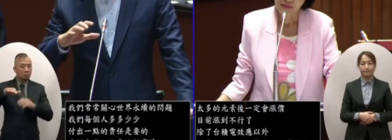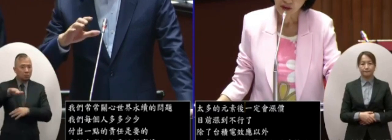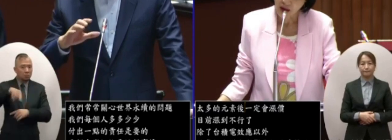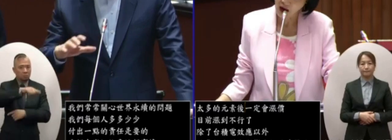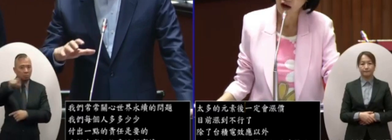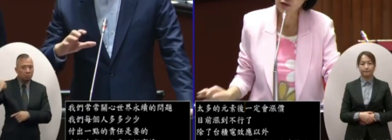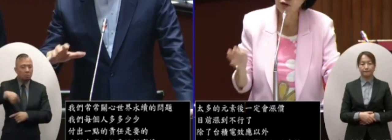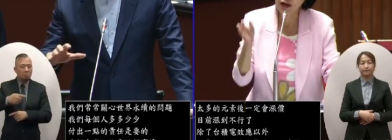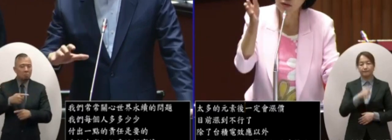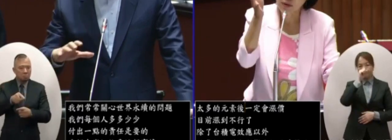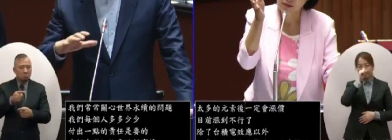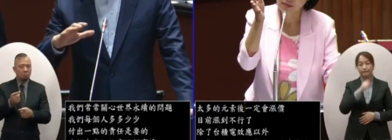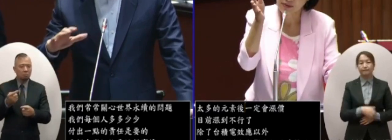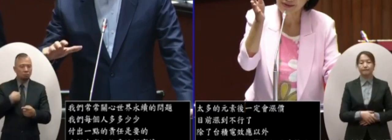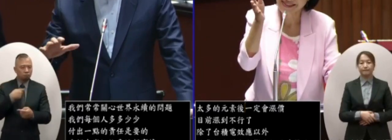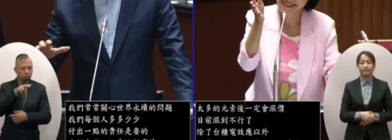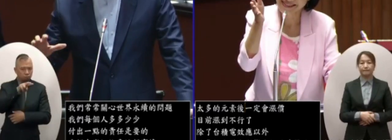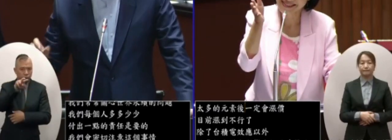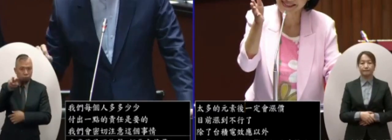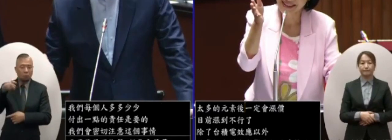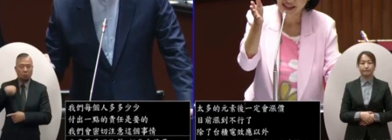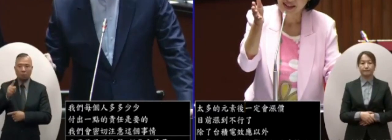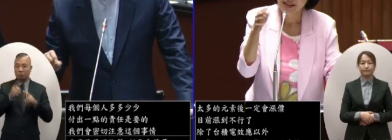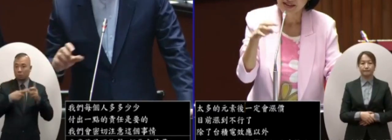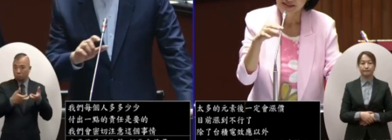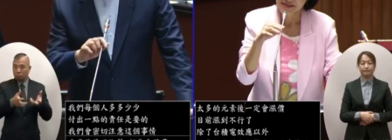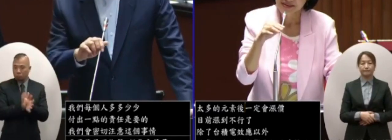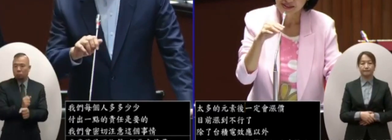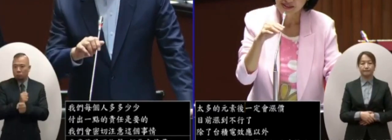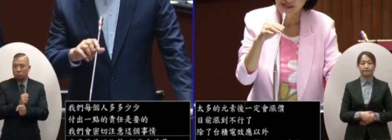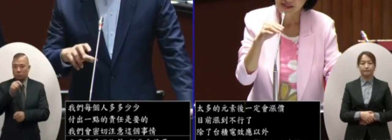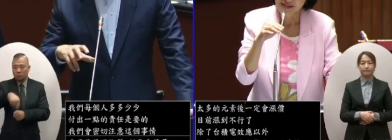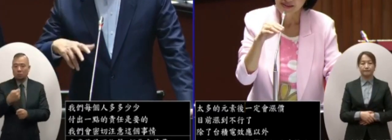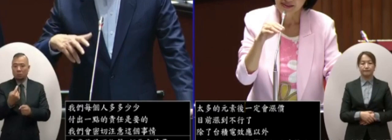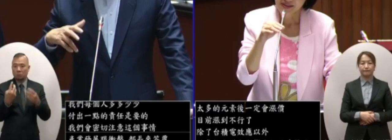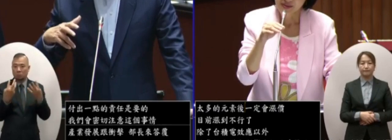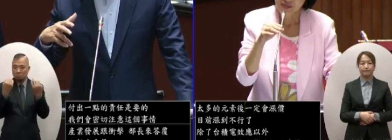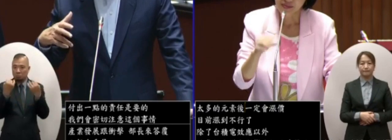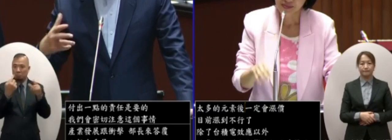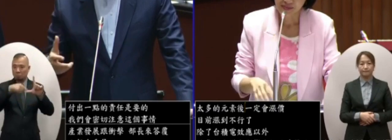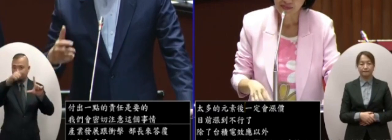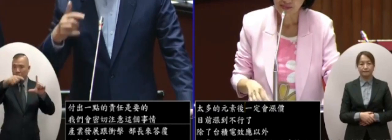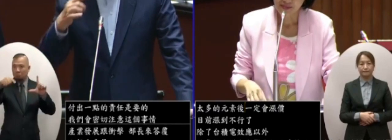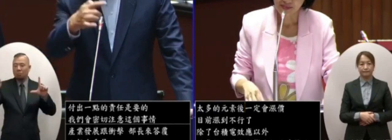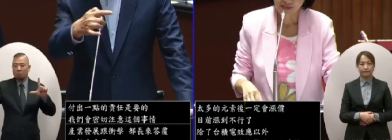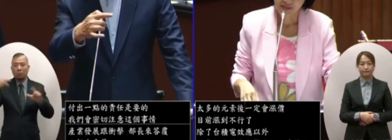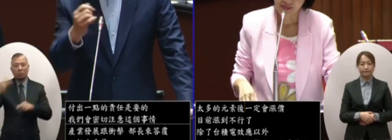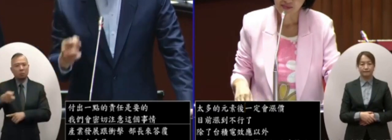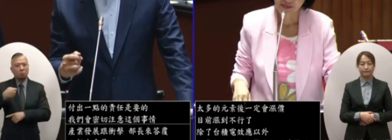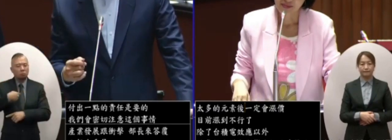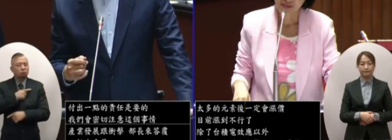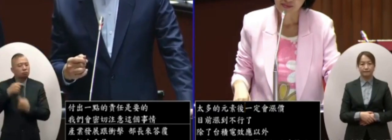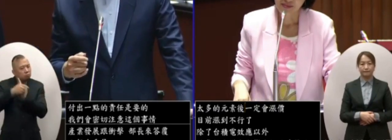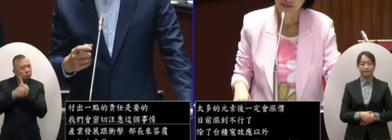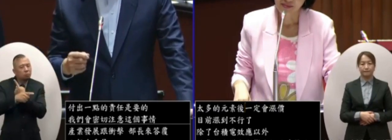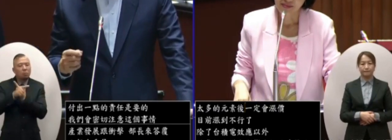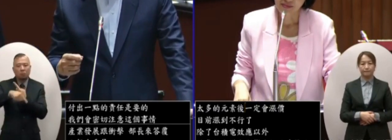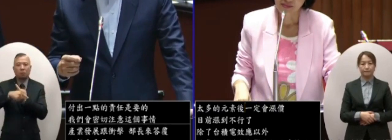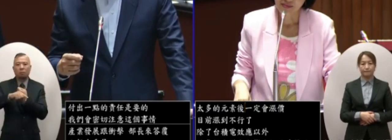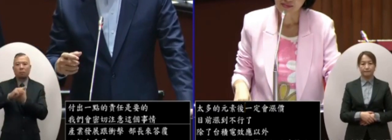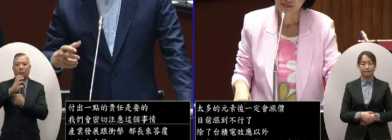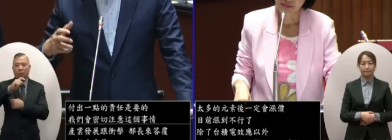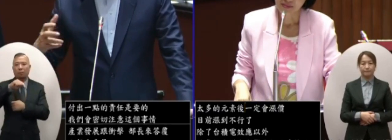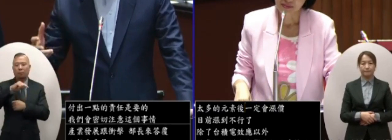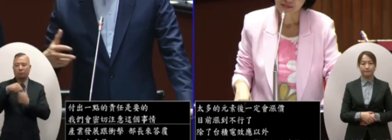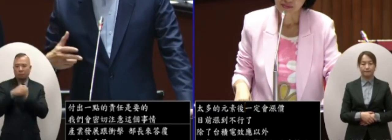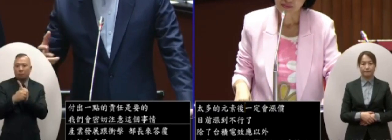观察这个所谓的指数的变异，然后我们会有一些方法。那碳税的部分哦，碳费的部分，我们跟环